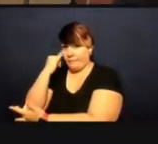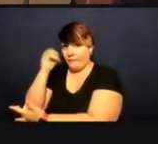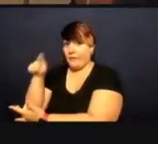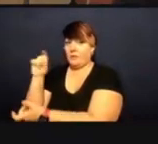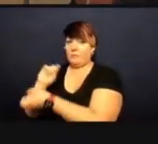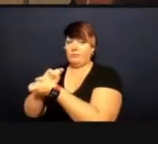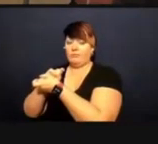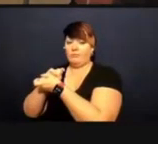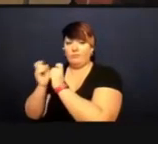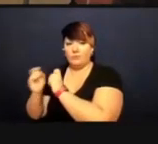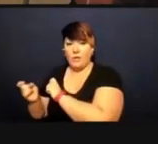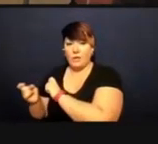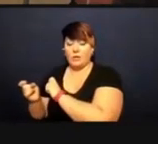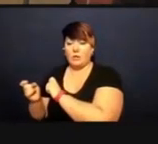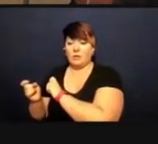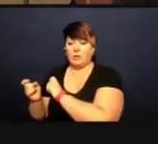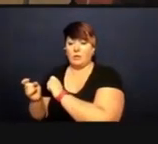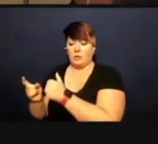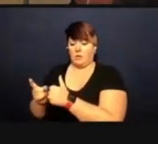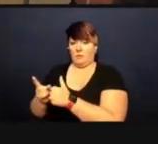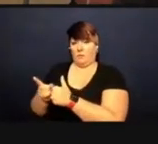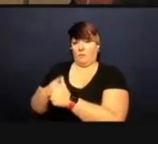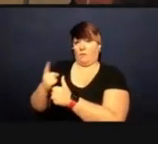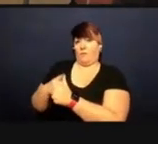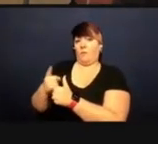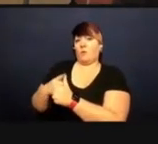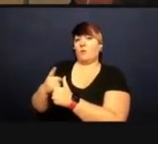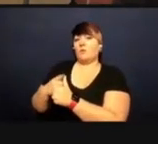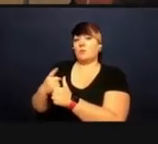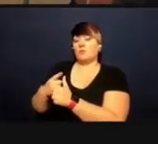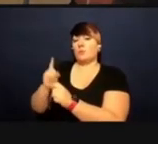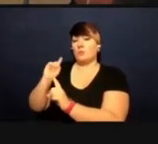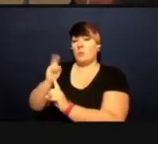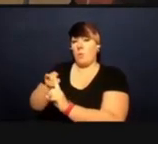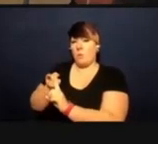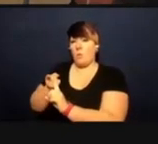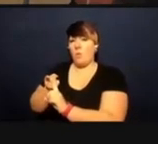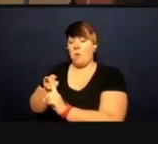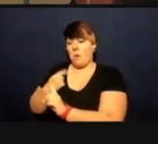tuna msimamizi pale,